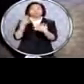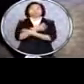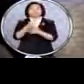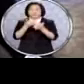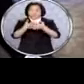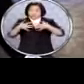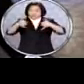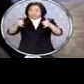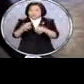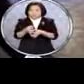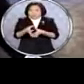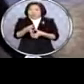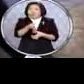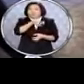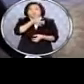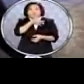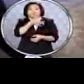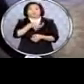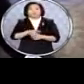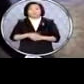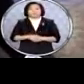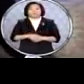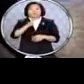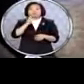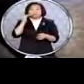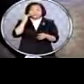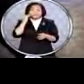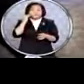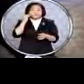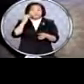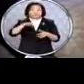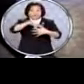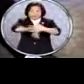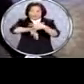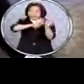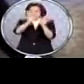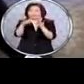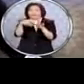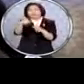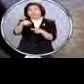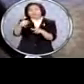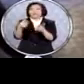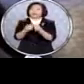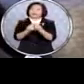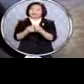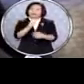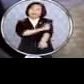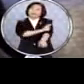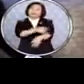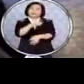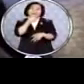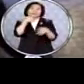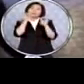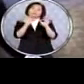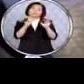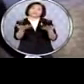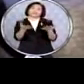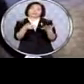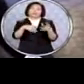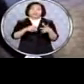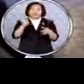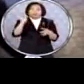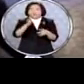网络，有个宽频的空间，但是如果你没有内容的产业，那你也是白白的是没有用的。